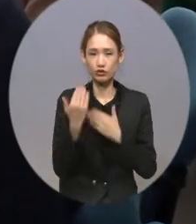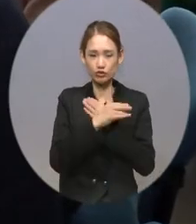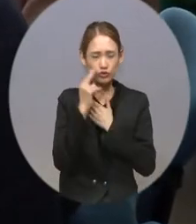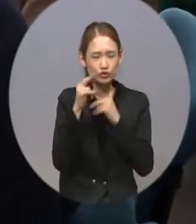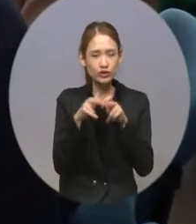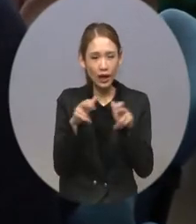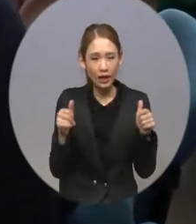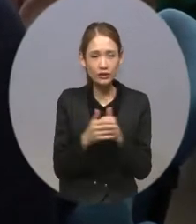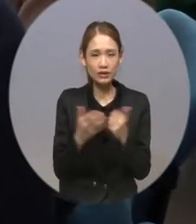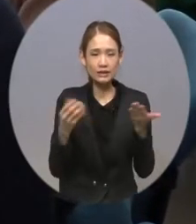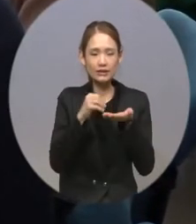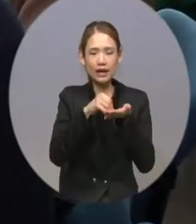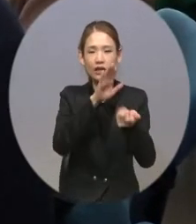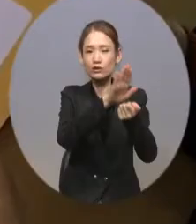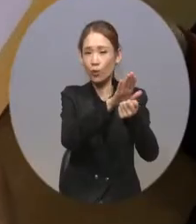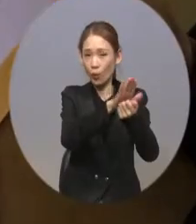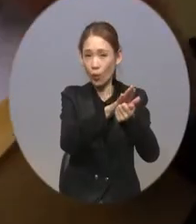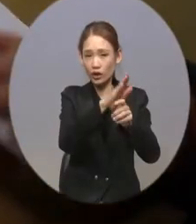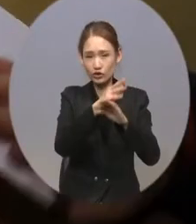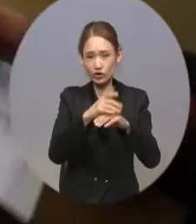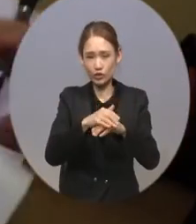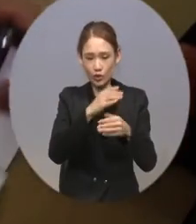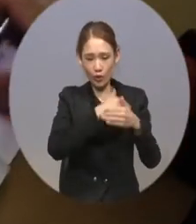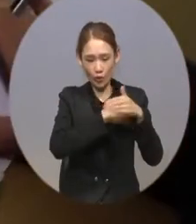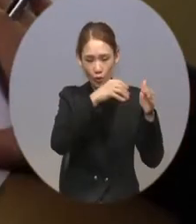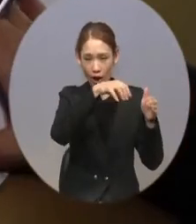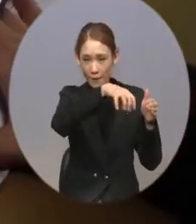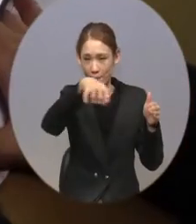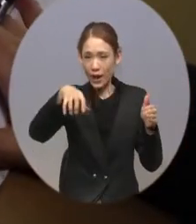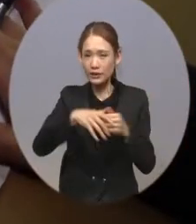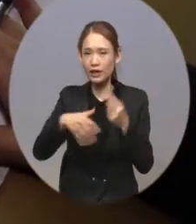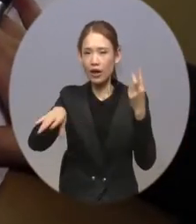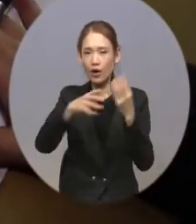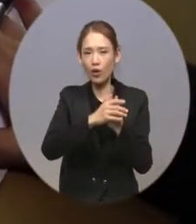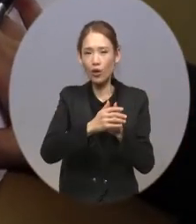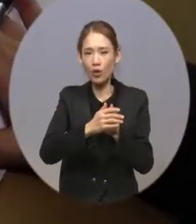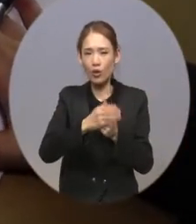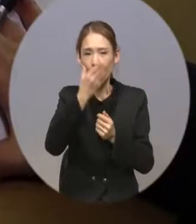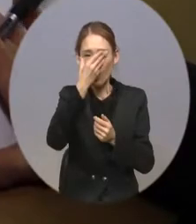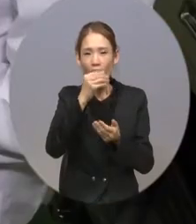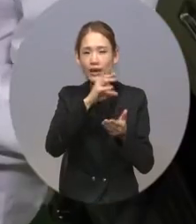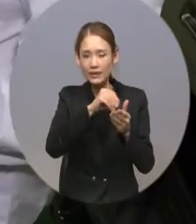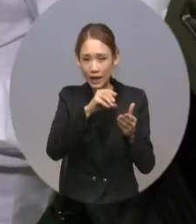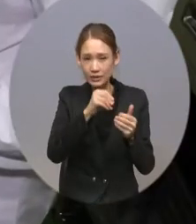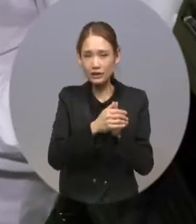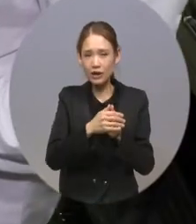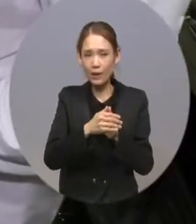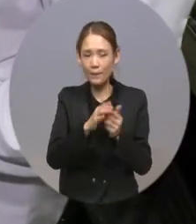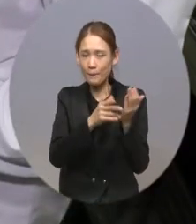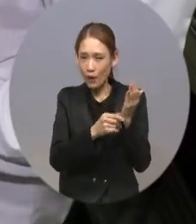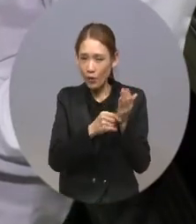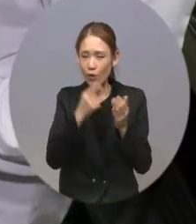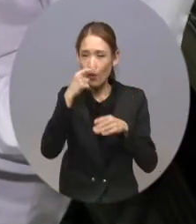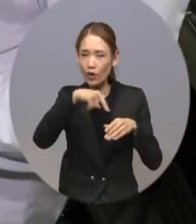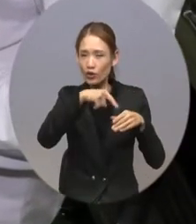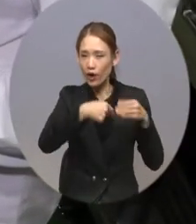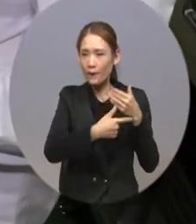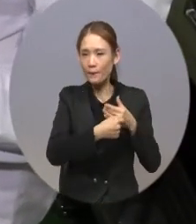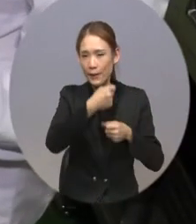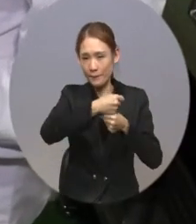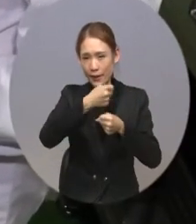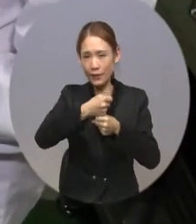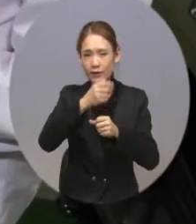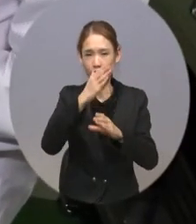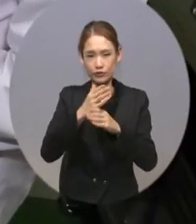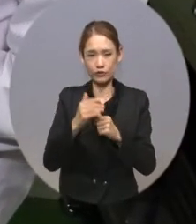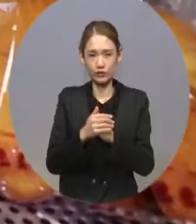중증장애인에게 일자리를 제공하고 있는 관내 세 군데 업체는 화장지, 원두커피, 방역소독 등을 생산 판매하고 있으며